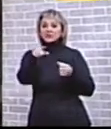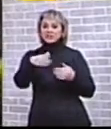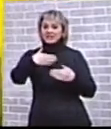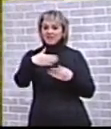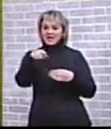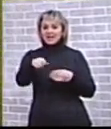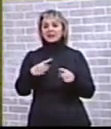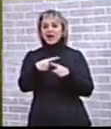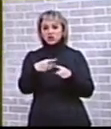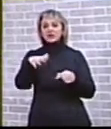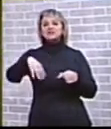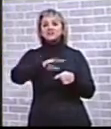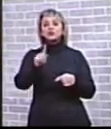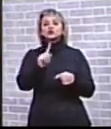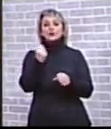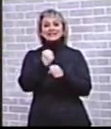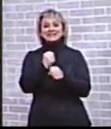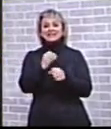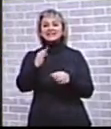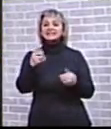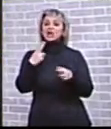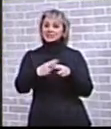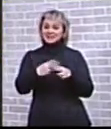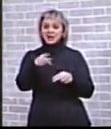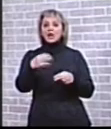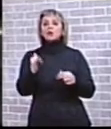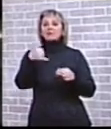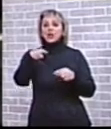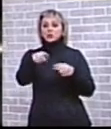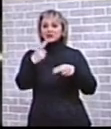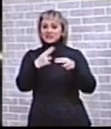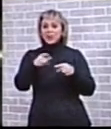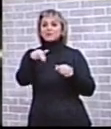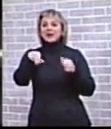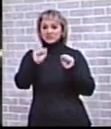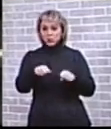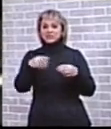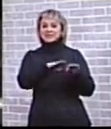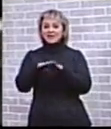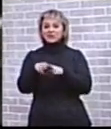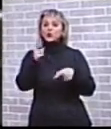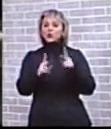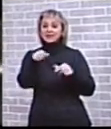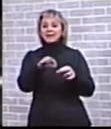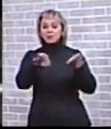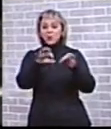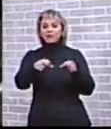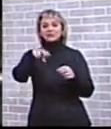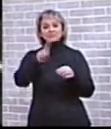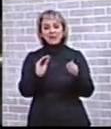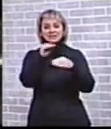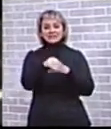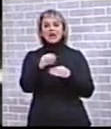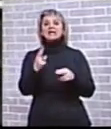дверей, ножей, в общем, всего, что делают из стали. Металлургическое производство можно сравнить с кулинарией, а эту проволоку со специями